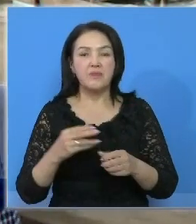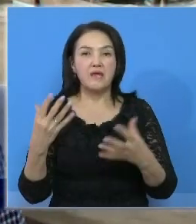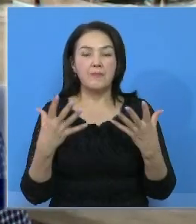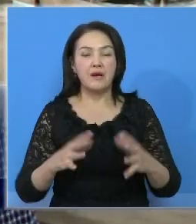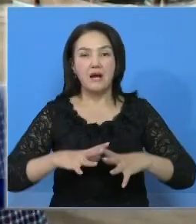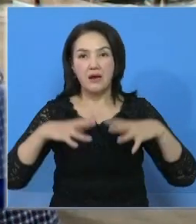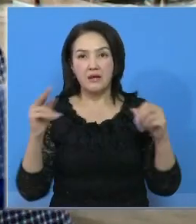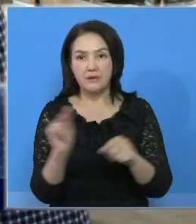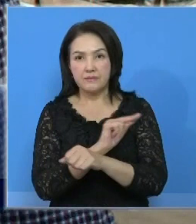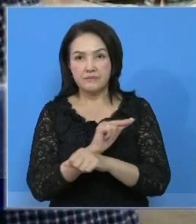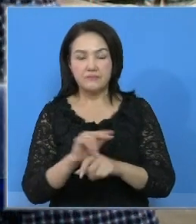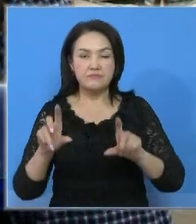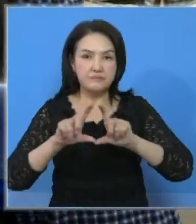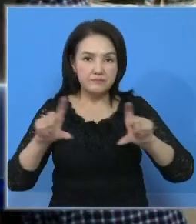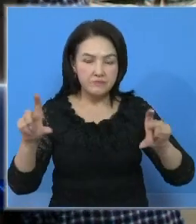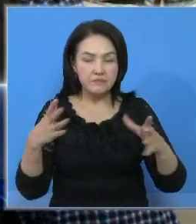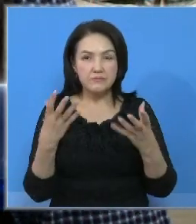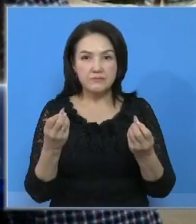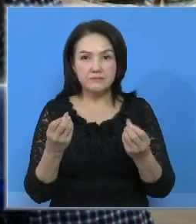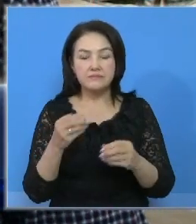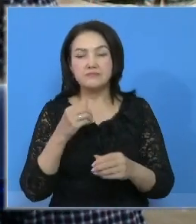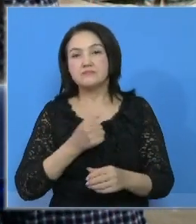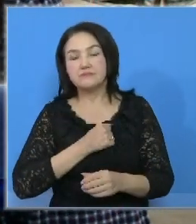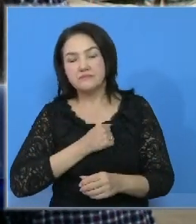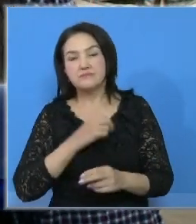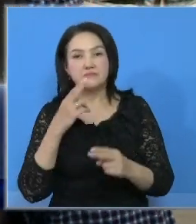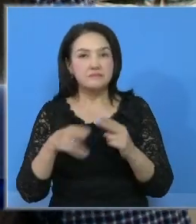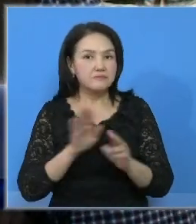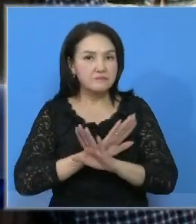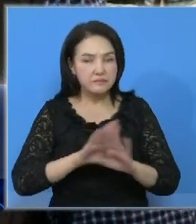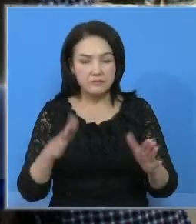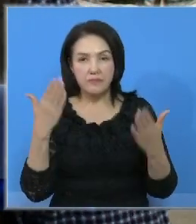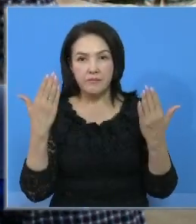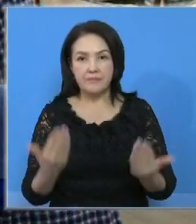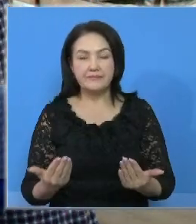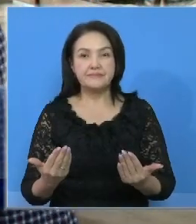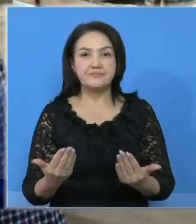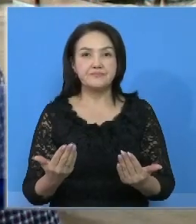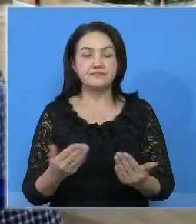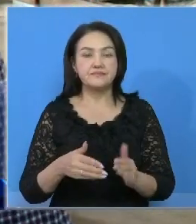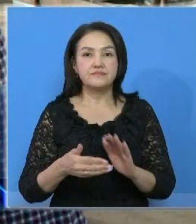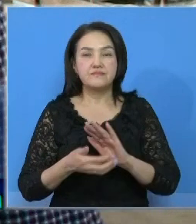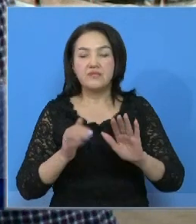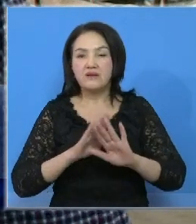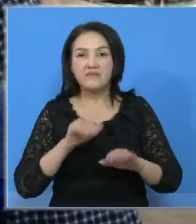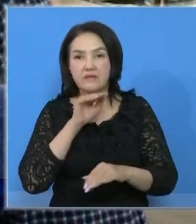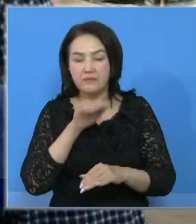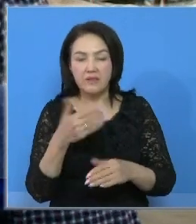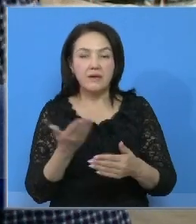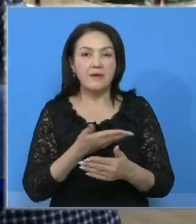проводится ремонт. Конечно, еще, к сожалению, не закончили. Сейчас по нехватке специалистов